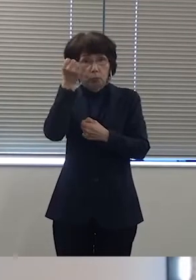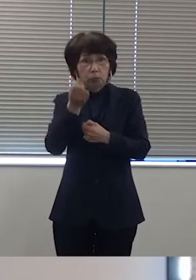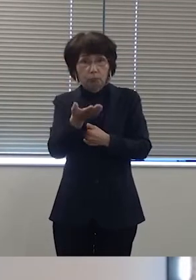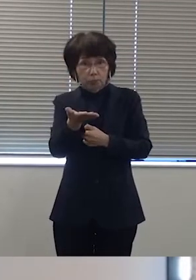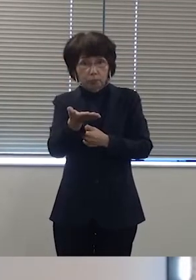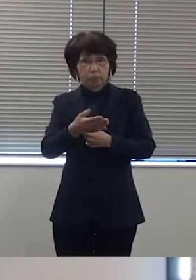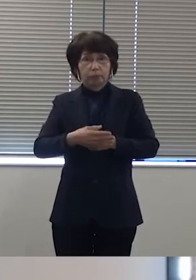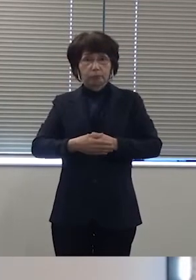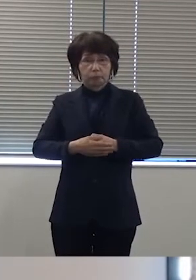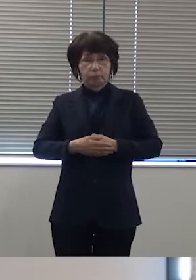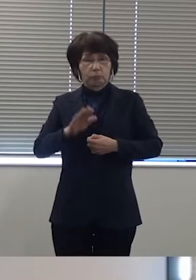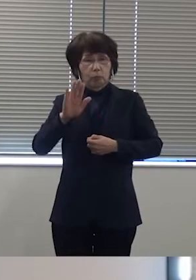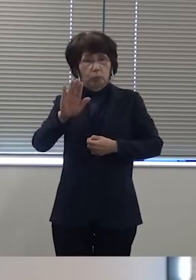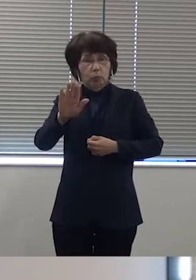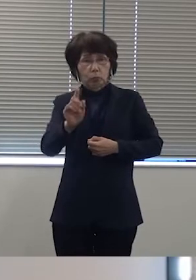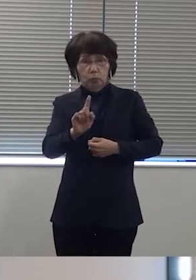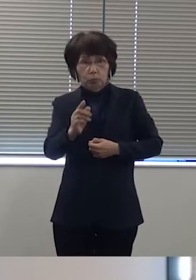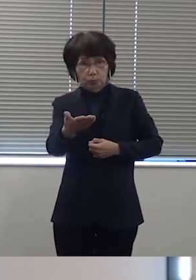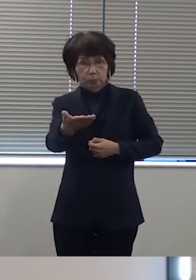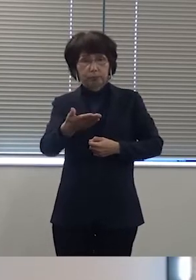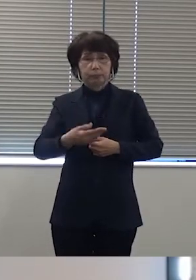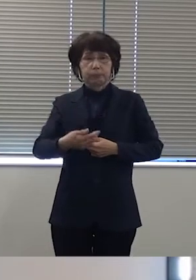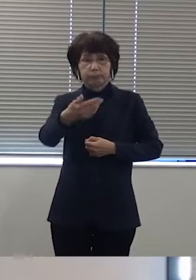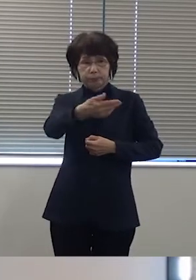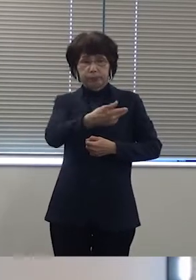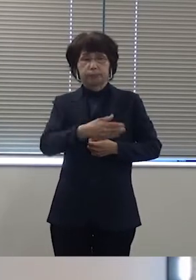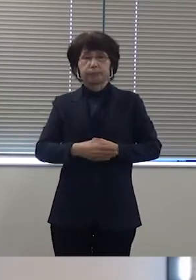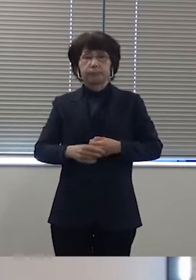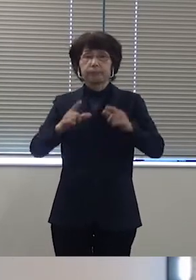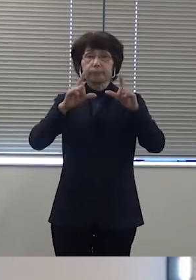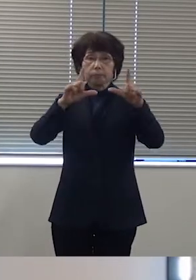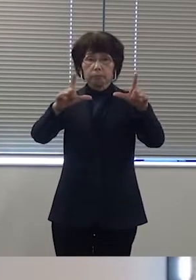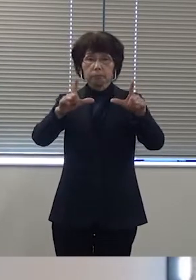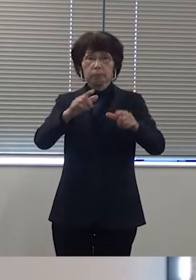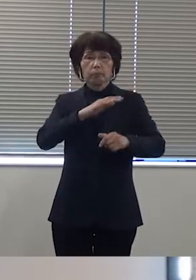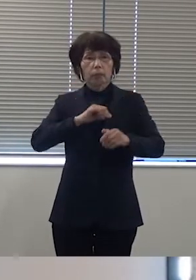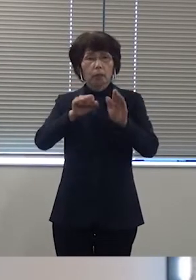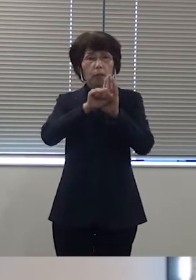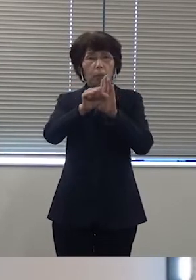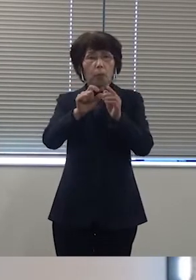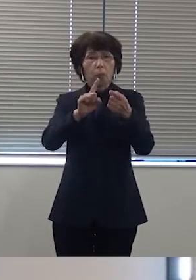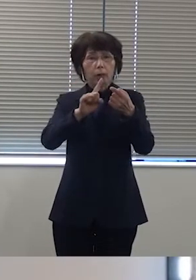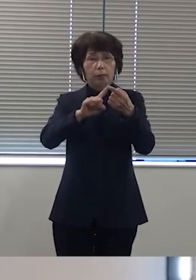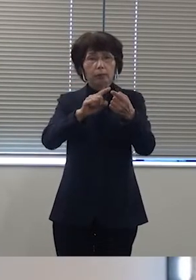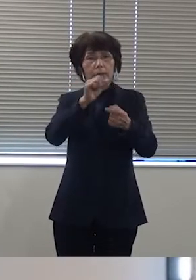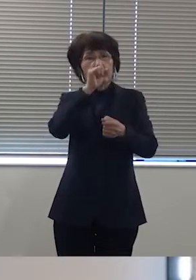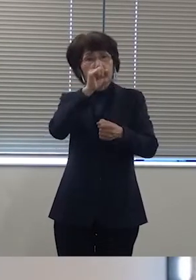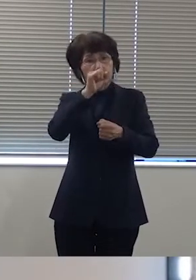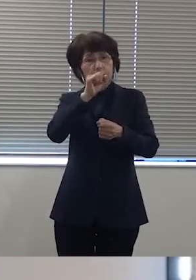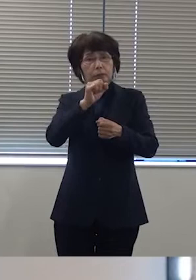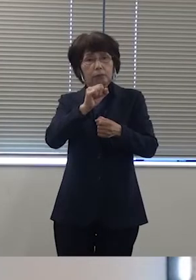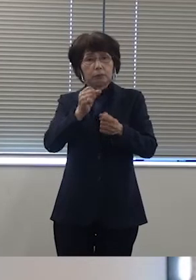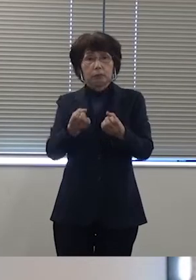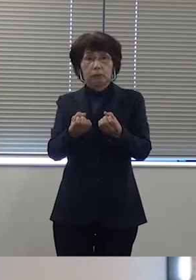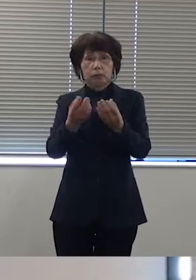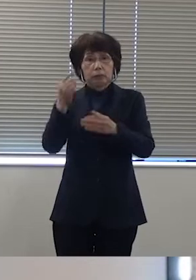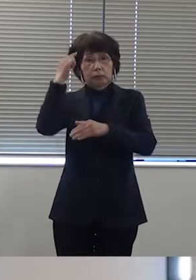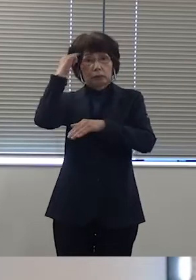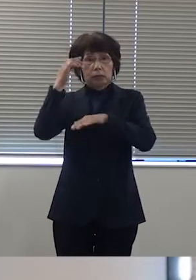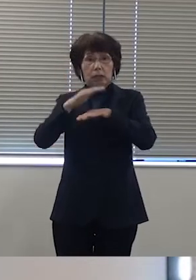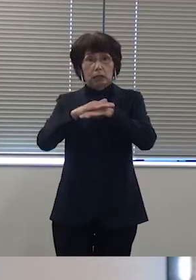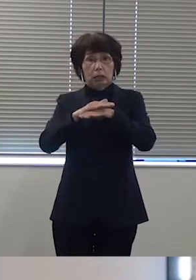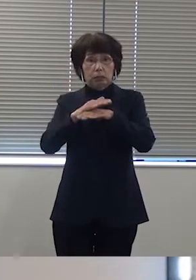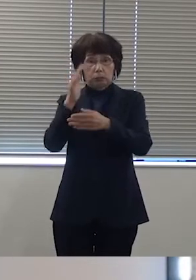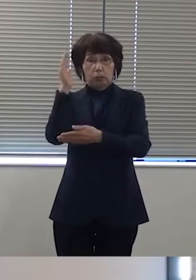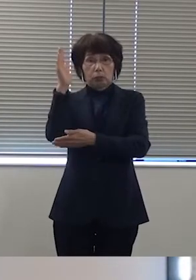我らも効果的ないい新規の考え方とか政策があればですね、まあ、そこへ予算するということは当